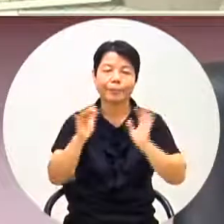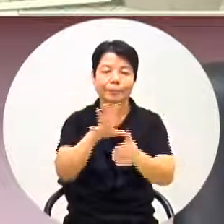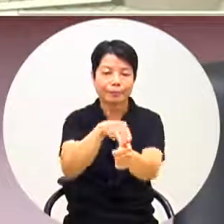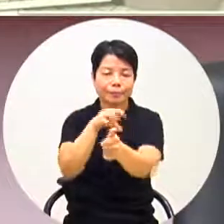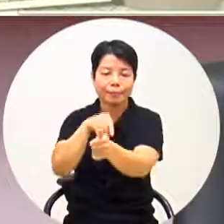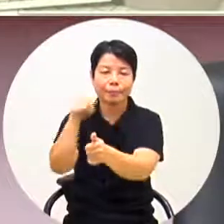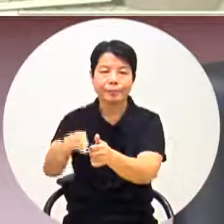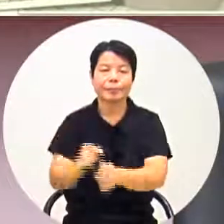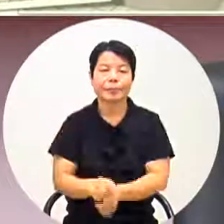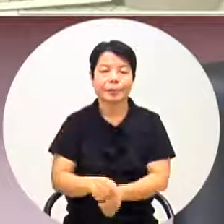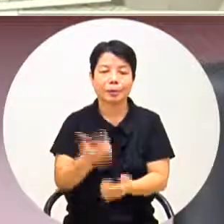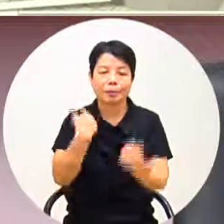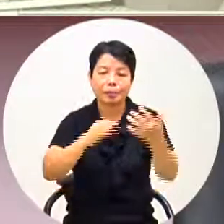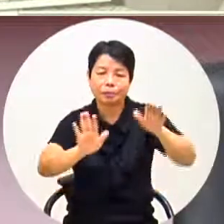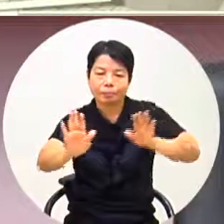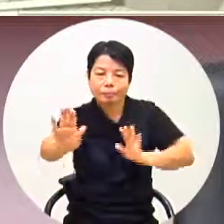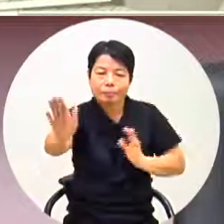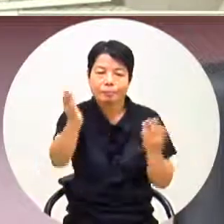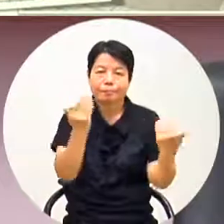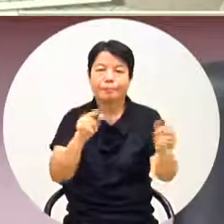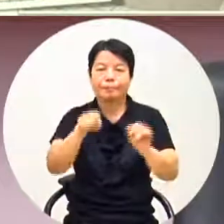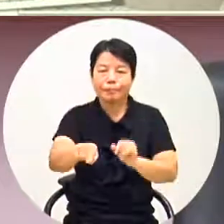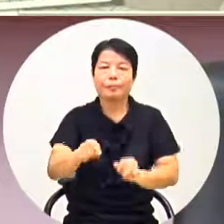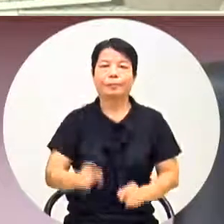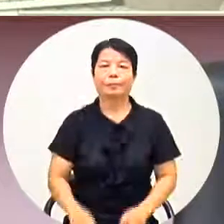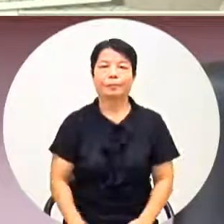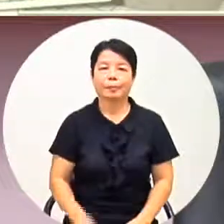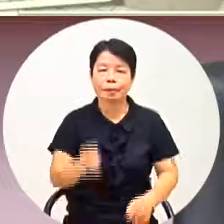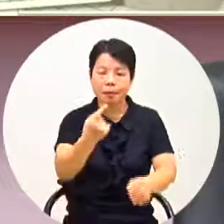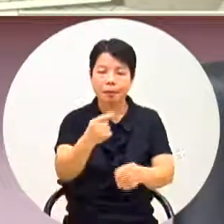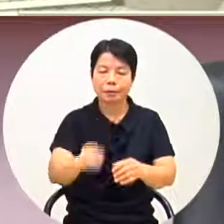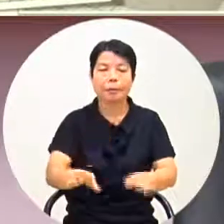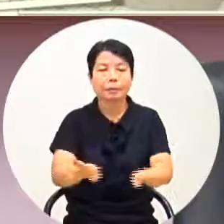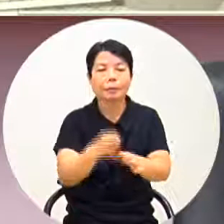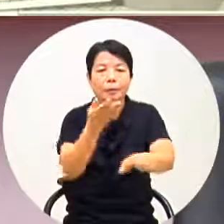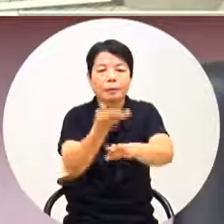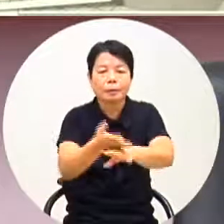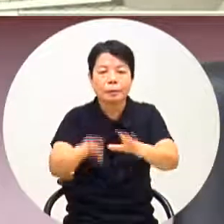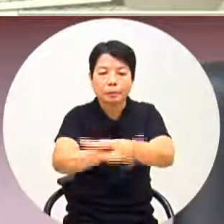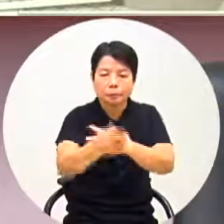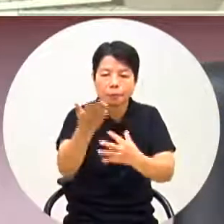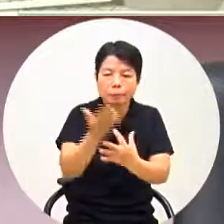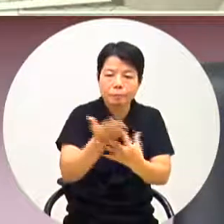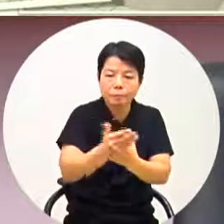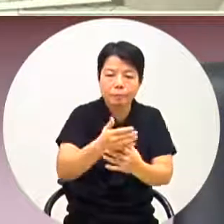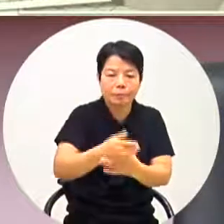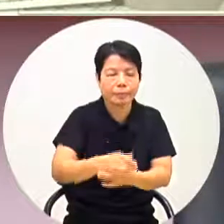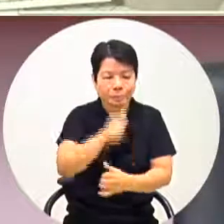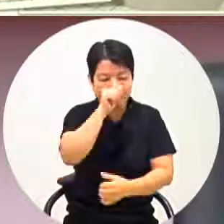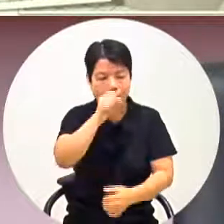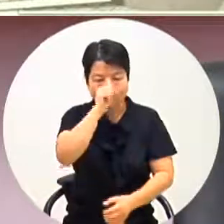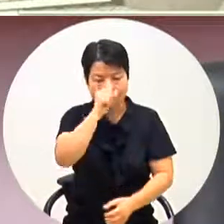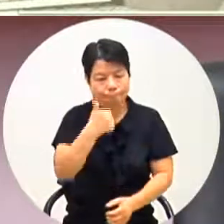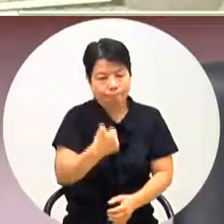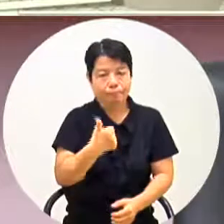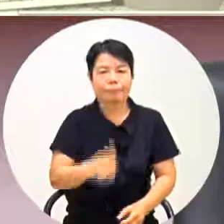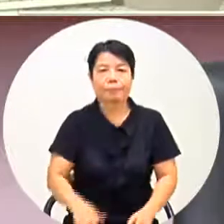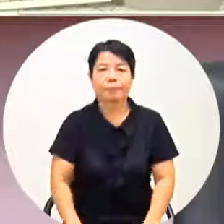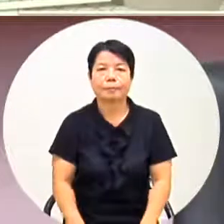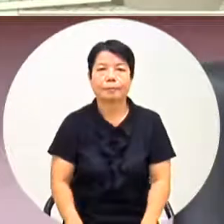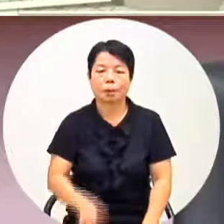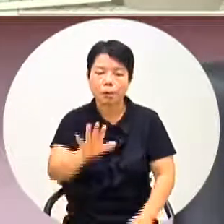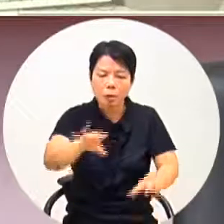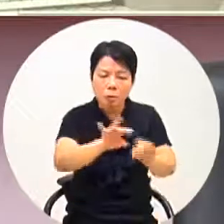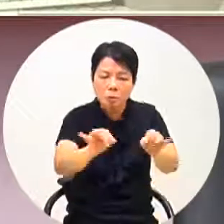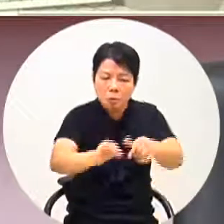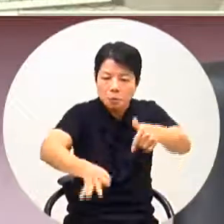学气功，所以我觉得这个开放空间是有它的好处的。那因为刚刚我讲了土地很贵，